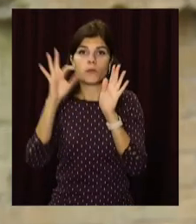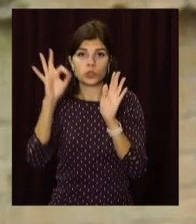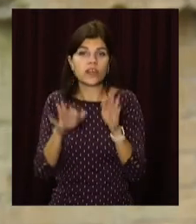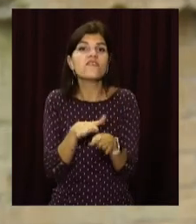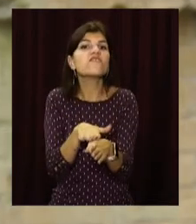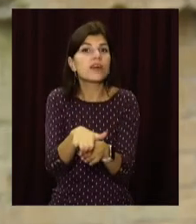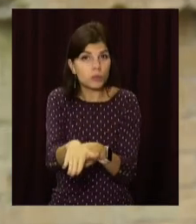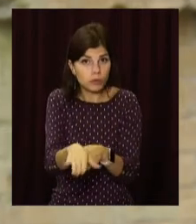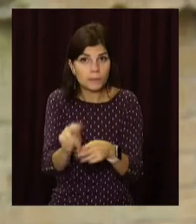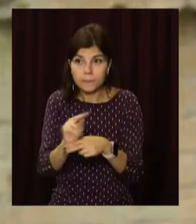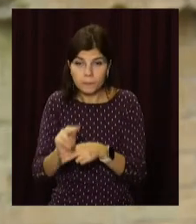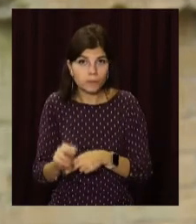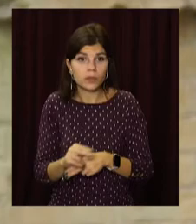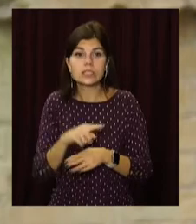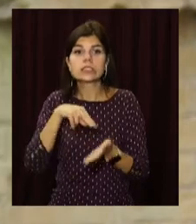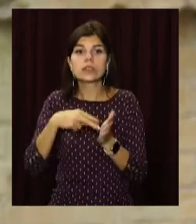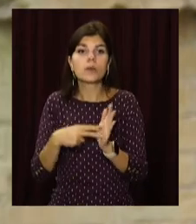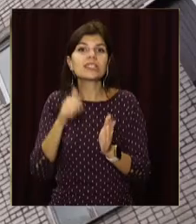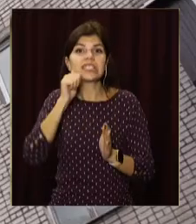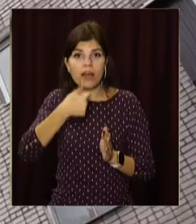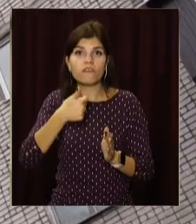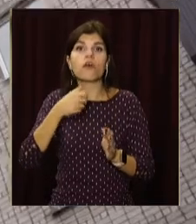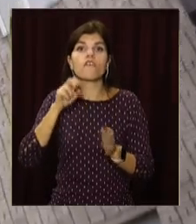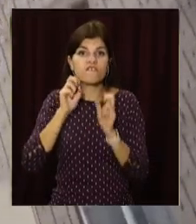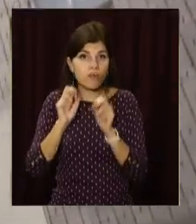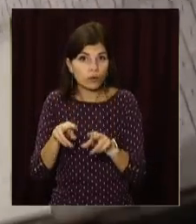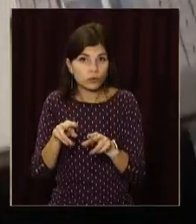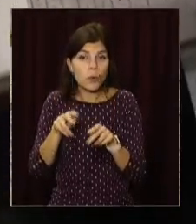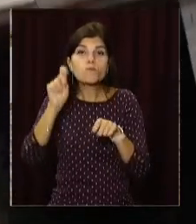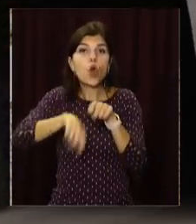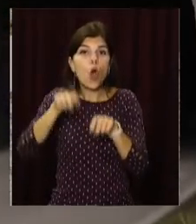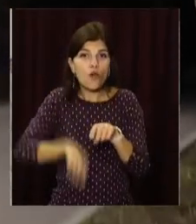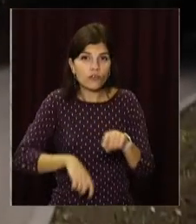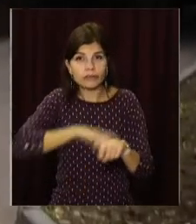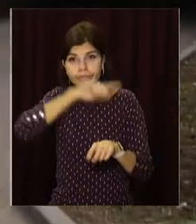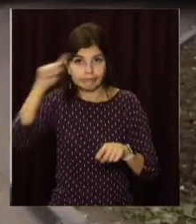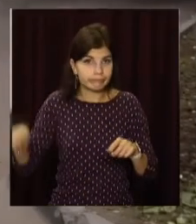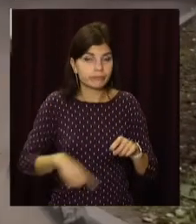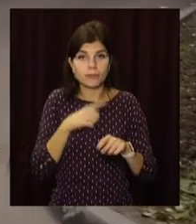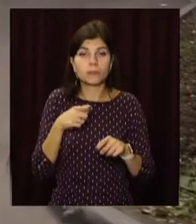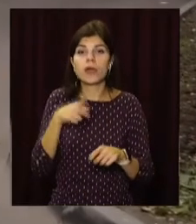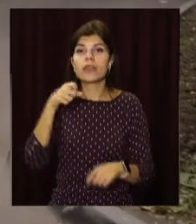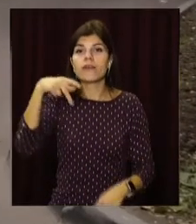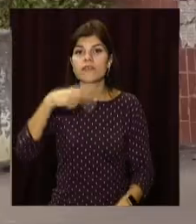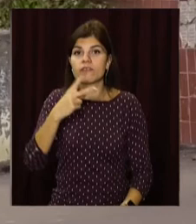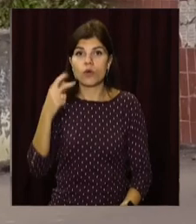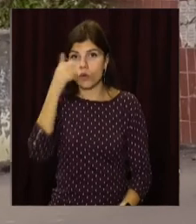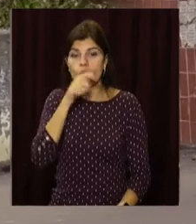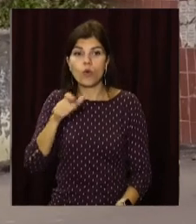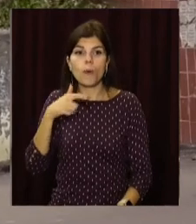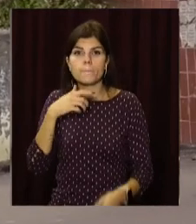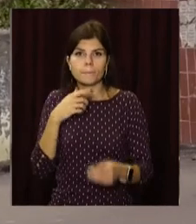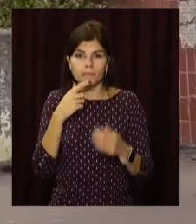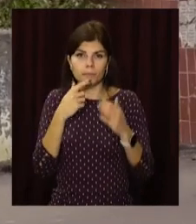Запуск плануємо завтра, перевірочний. На 2022 рік дніпряни вже подали понад 500 заявок на